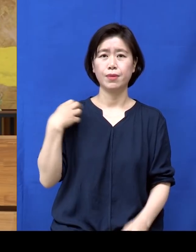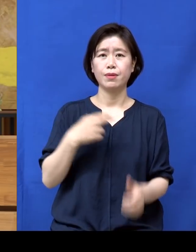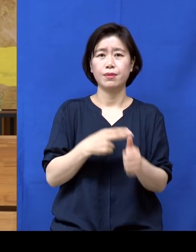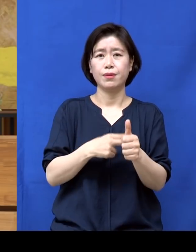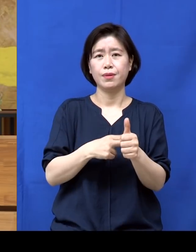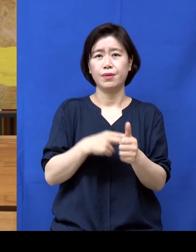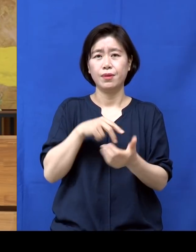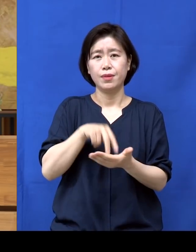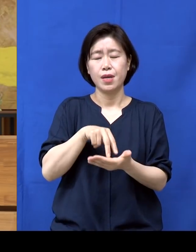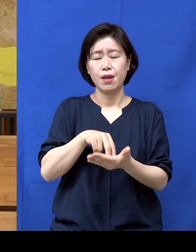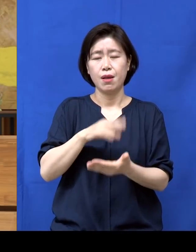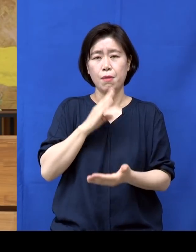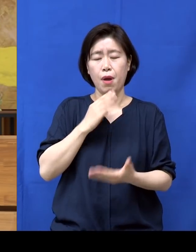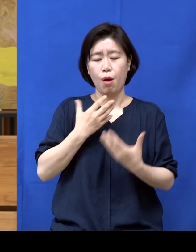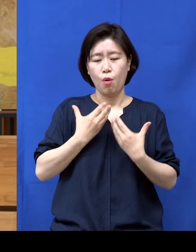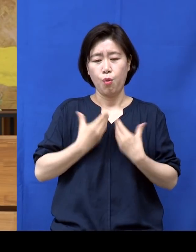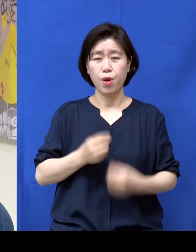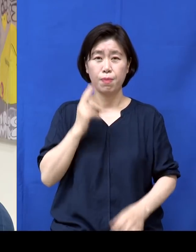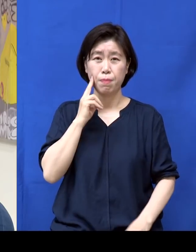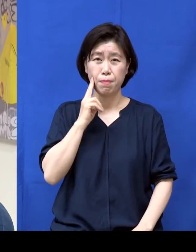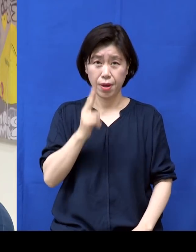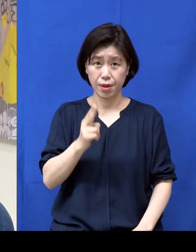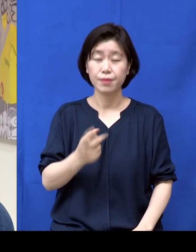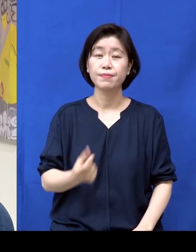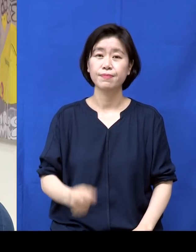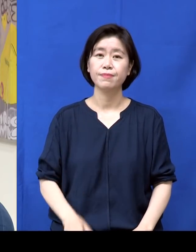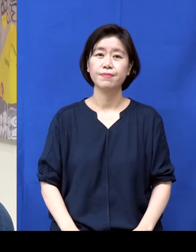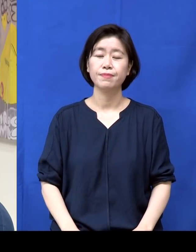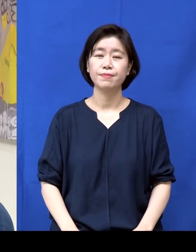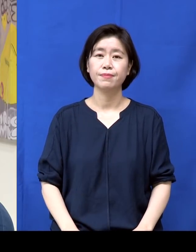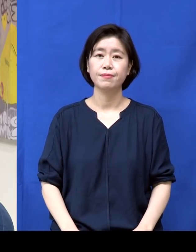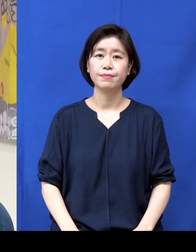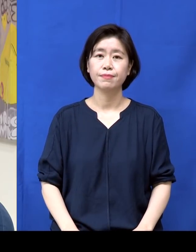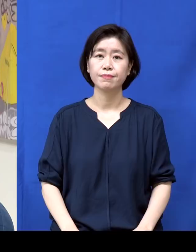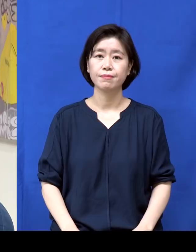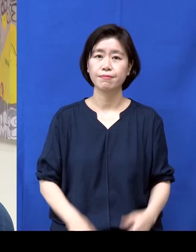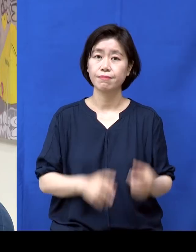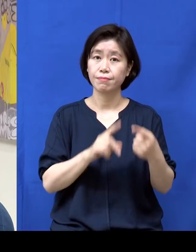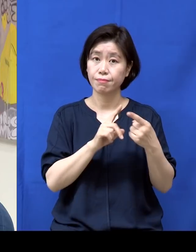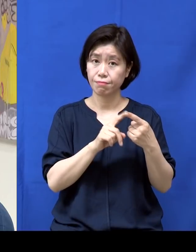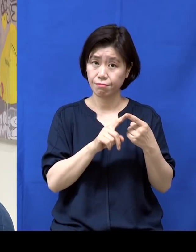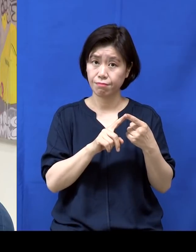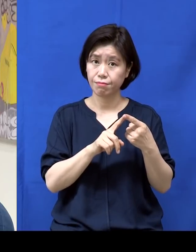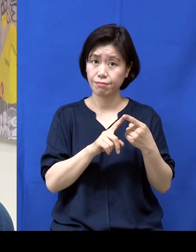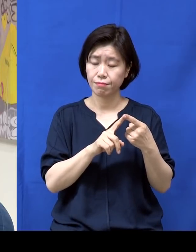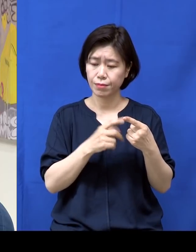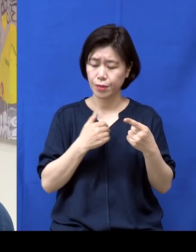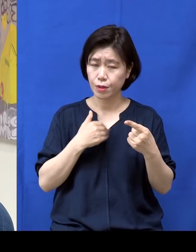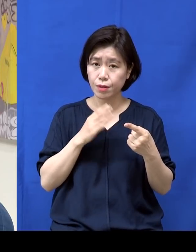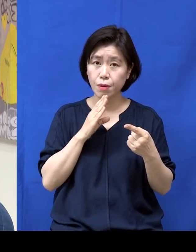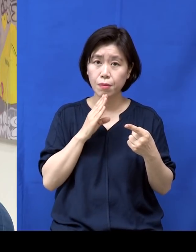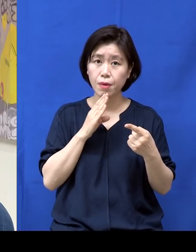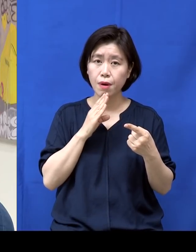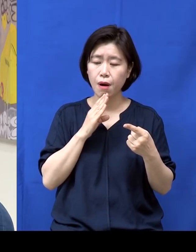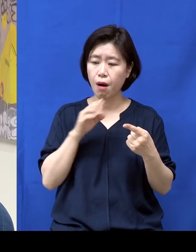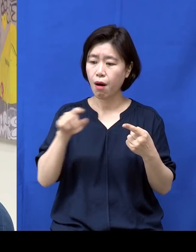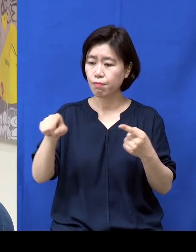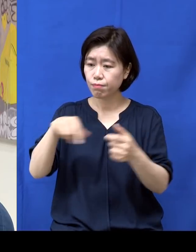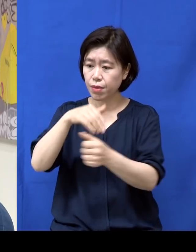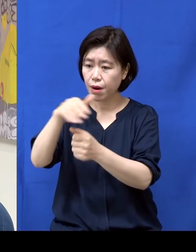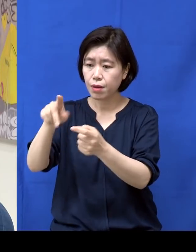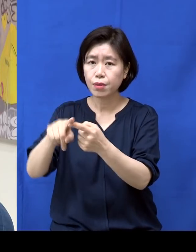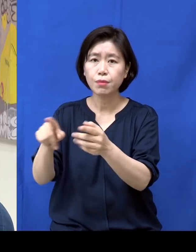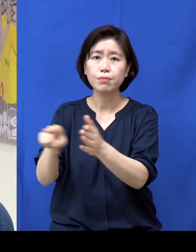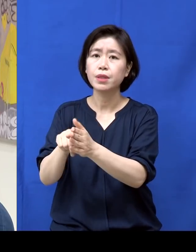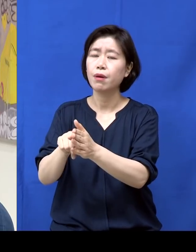뭐지라는 굉장한 실망이 되셨을 것 같아요. 첫 번째는 얘기 드린 대로 믿기지가 않았고 두 번째 이제